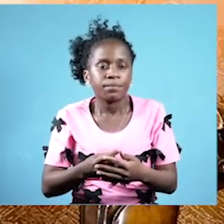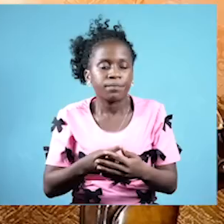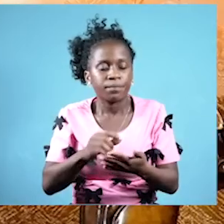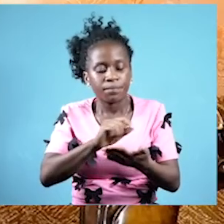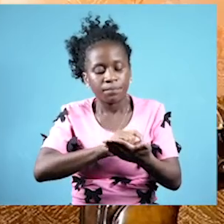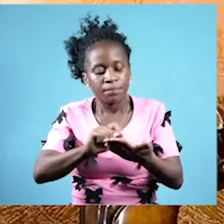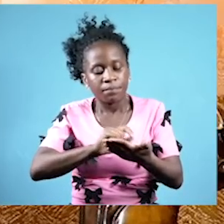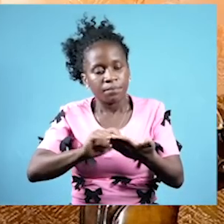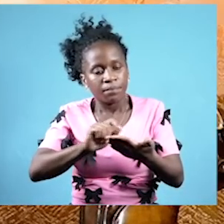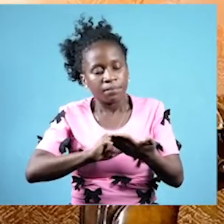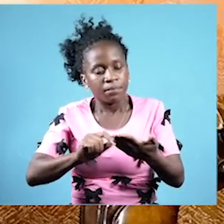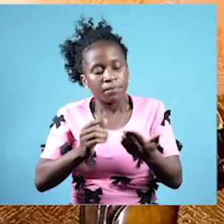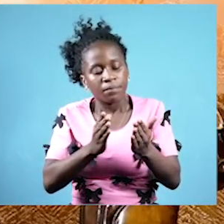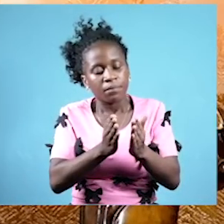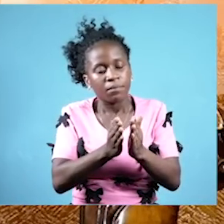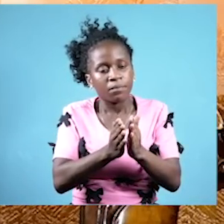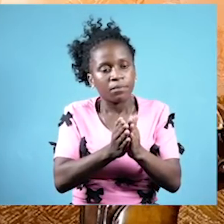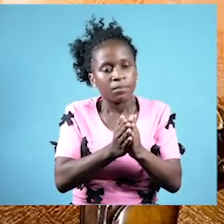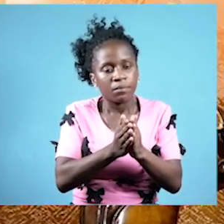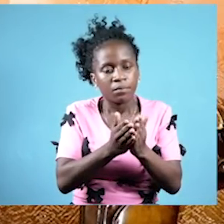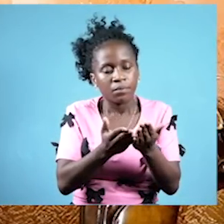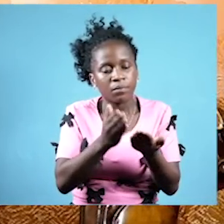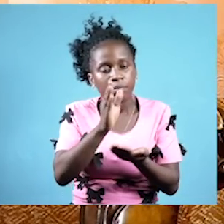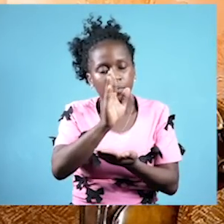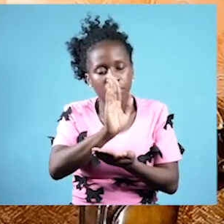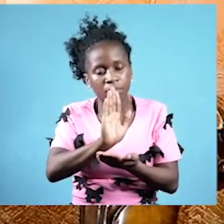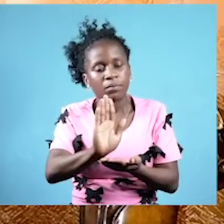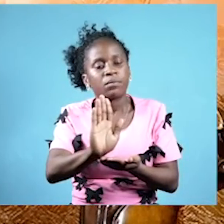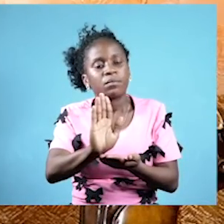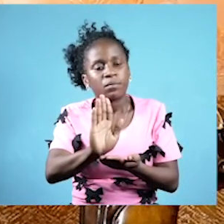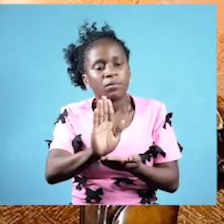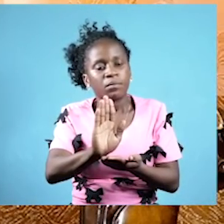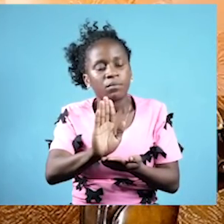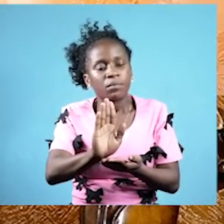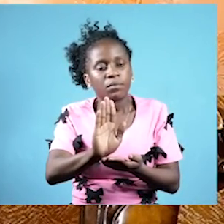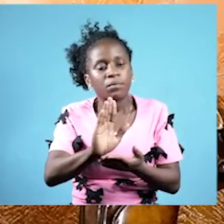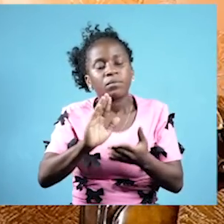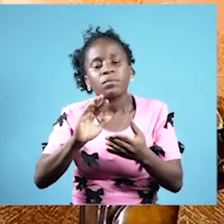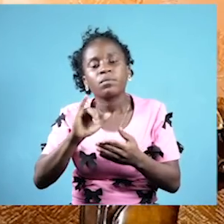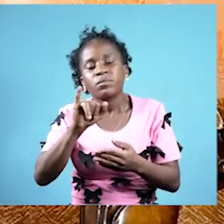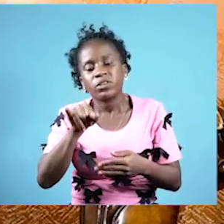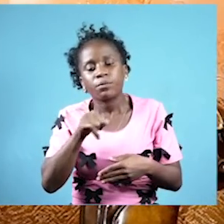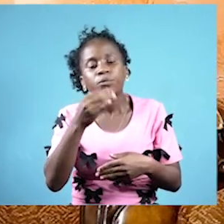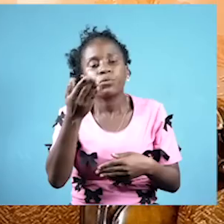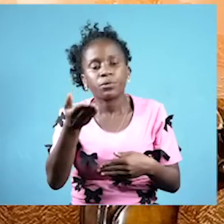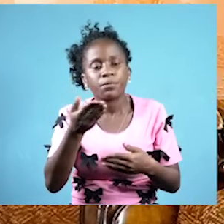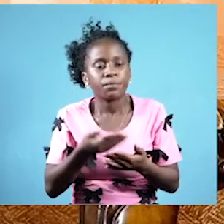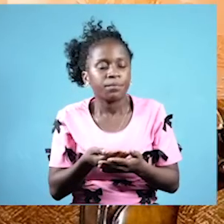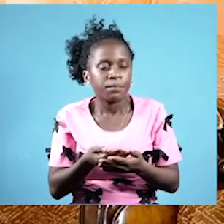Ni Mgiriki huyo, Myunani. Aliandika kitabu chake kinaitwa The Republic,